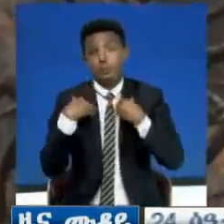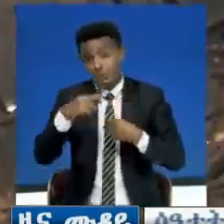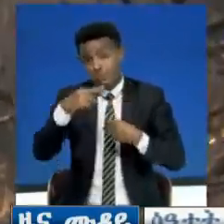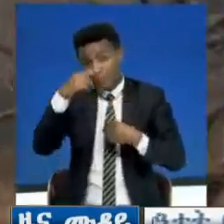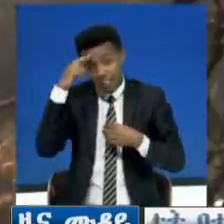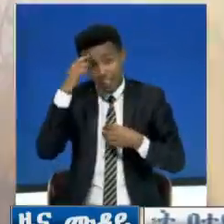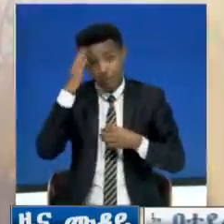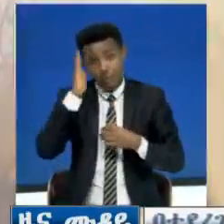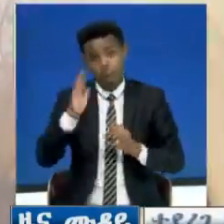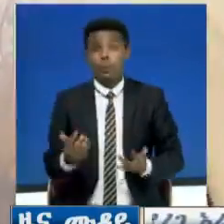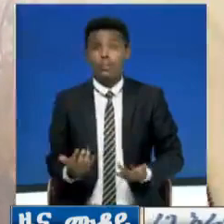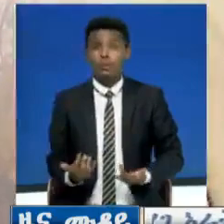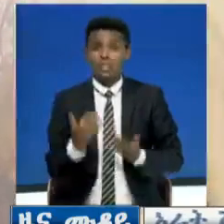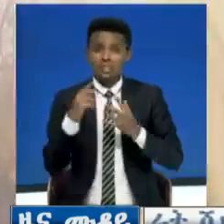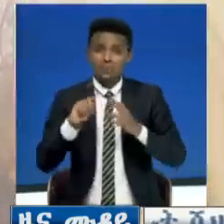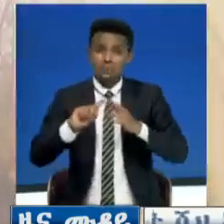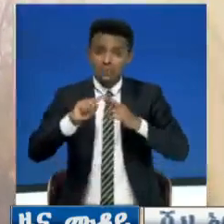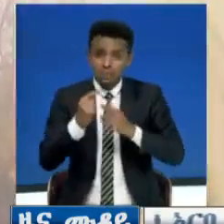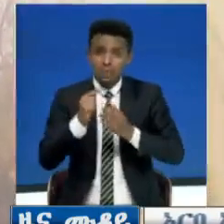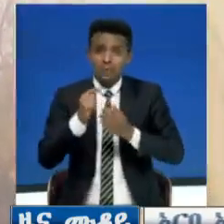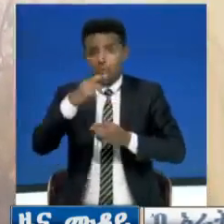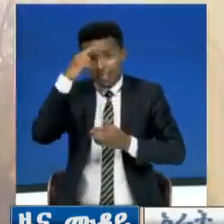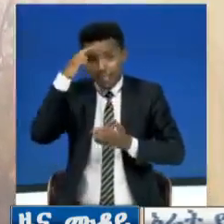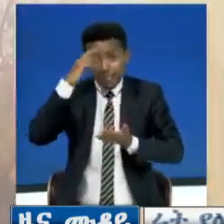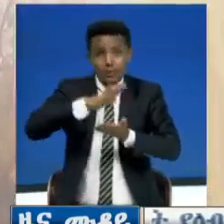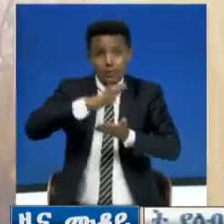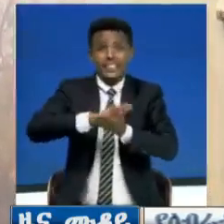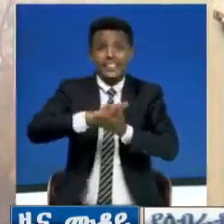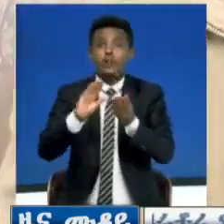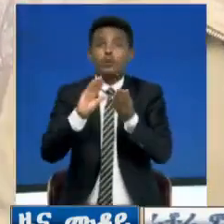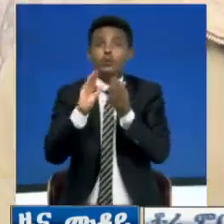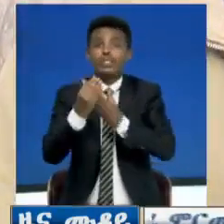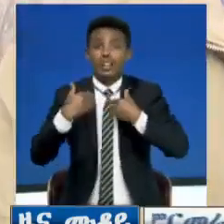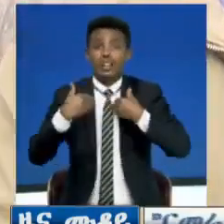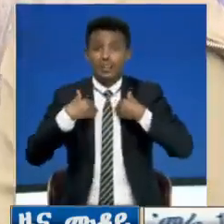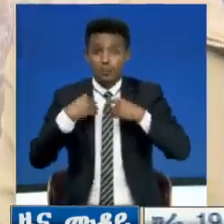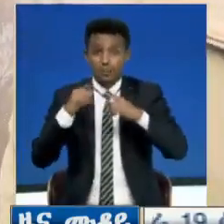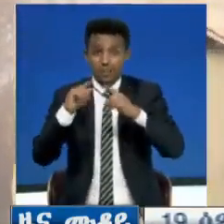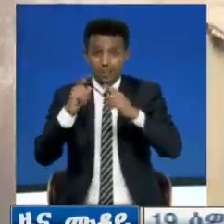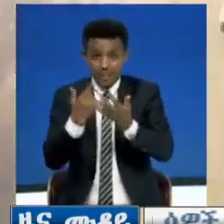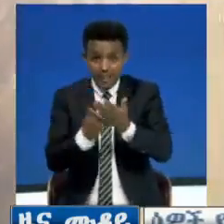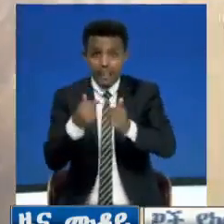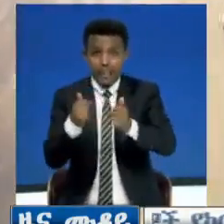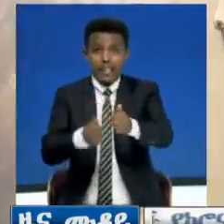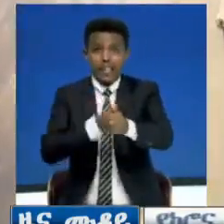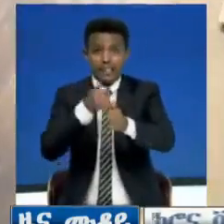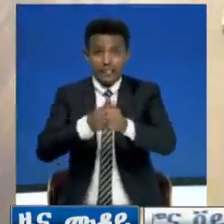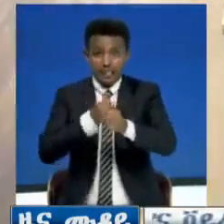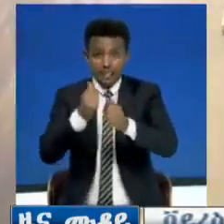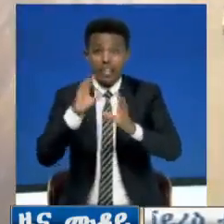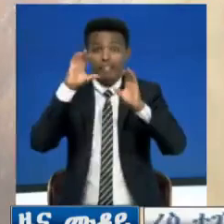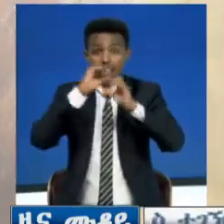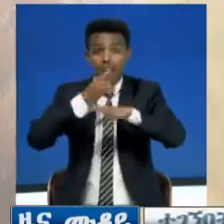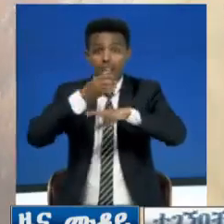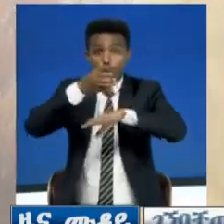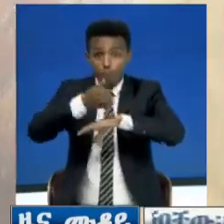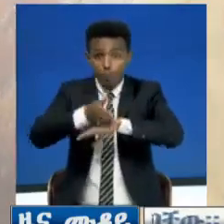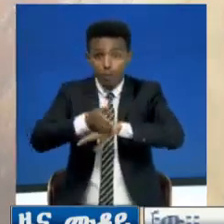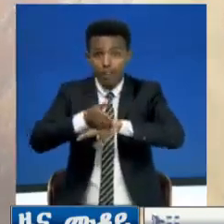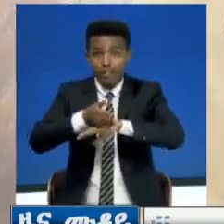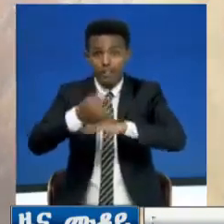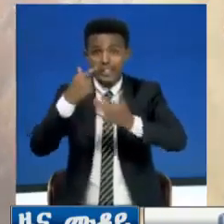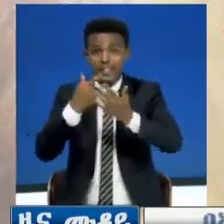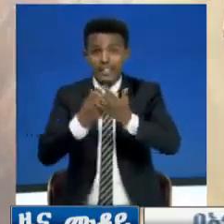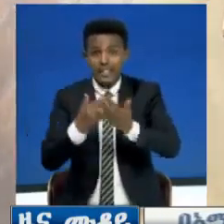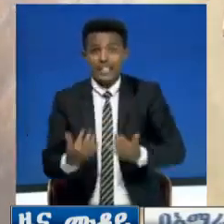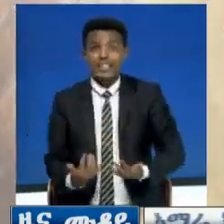ፖሊስ ምክንያቱን የማጣራ ስራ እየሰሩ ያሉበት ሁኔታ ነው ያለ። እንግዲህ እነሱ ይህን ክትትል ካጠናቀቁ በኋላ የእሳት